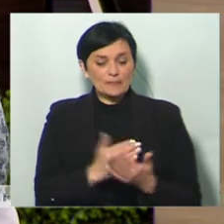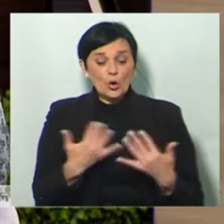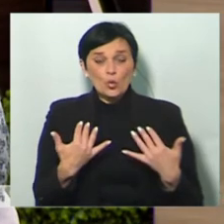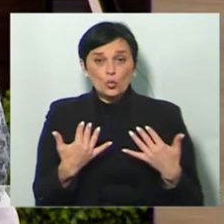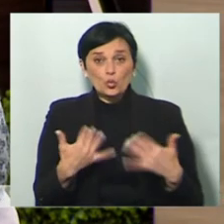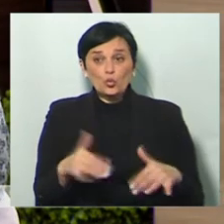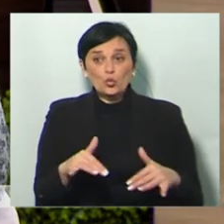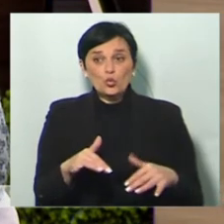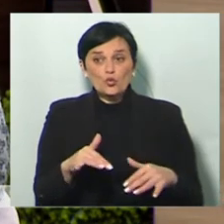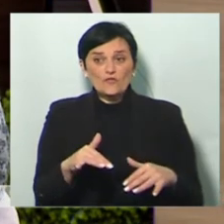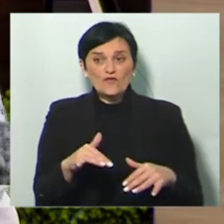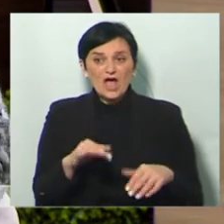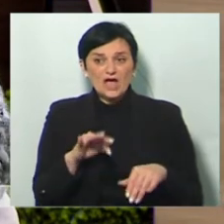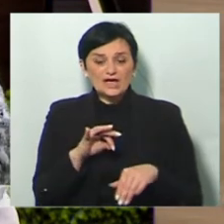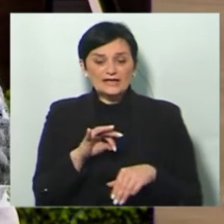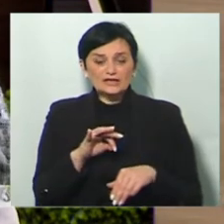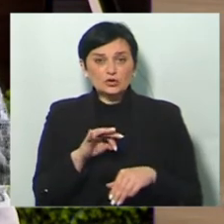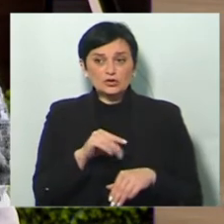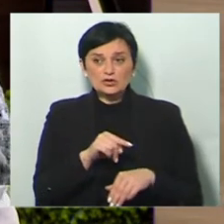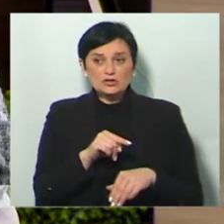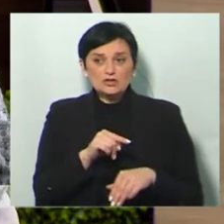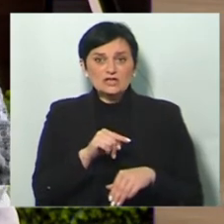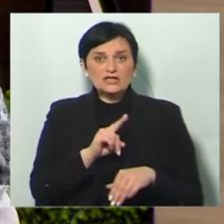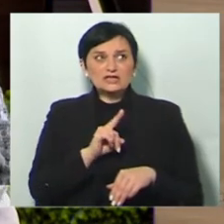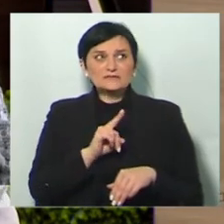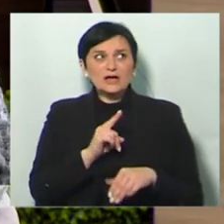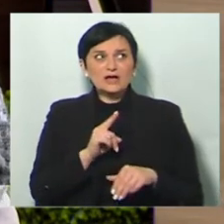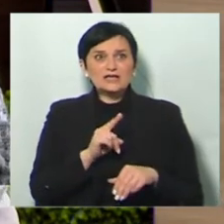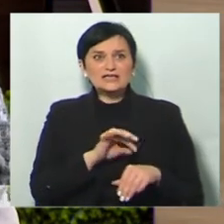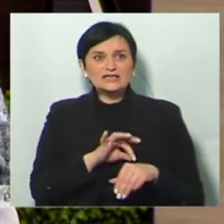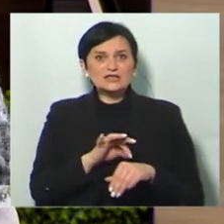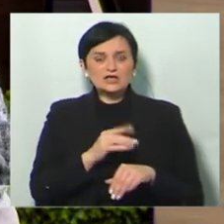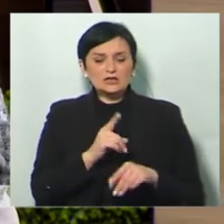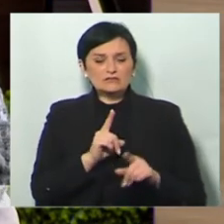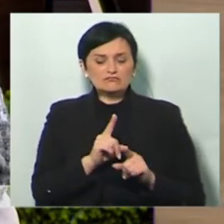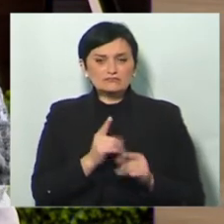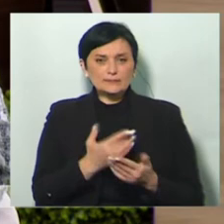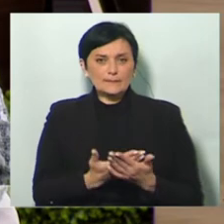Ucoe, tkivilis mi ro is araris